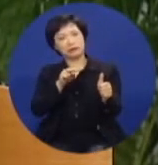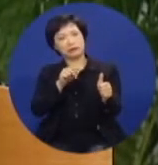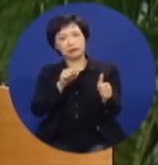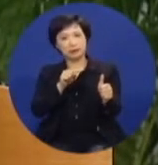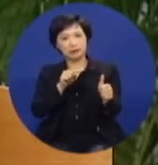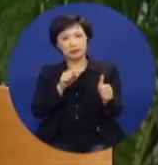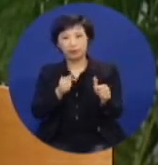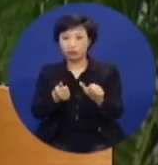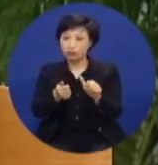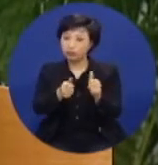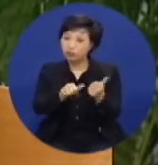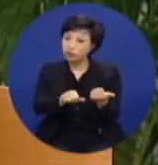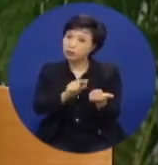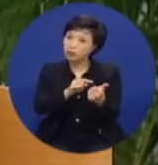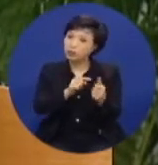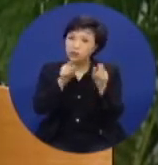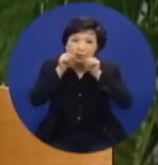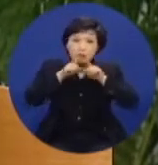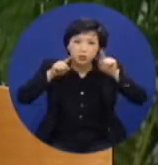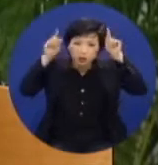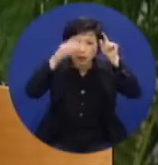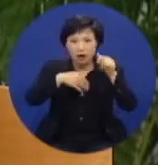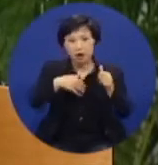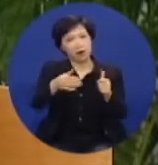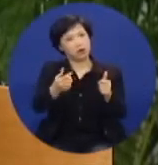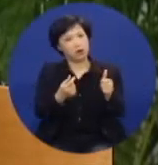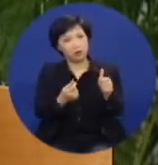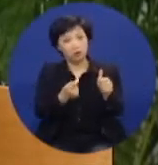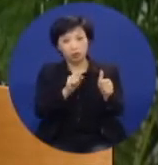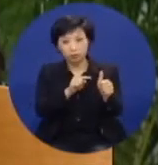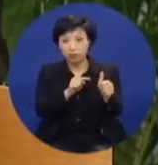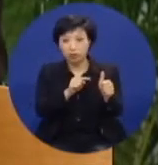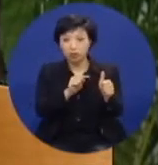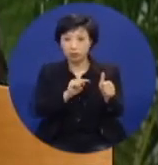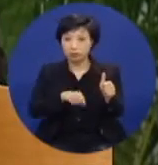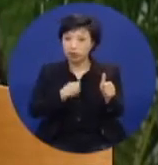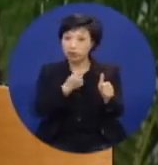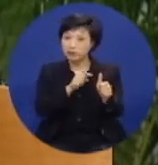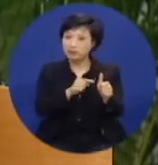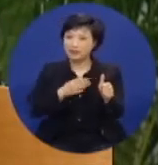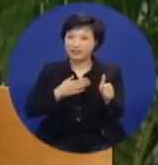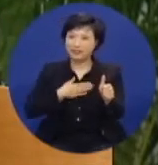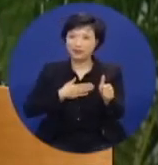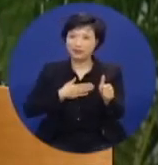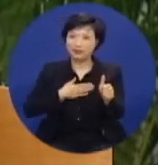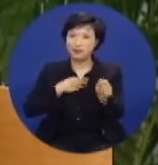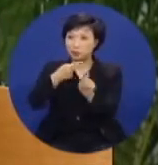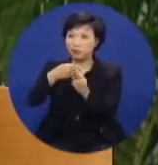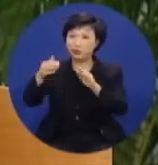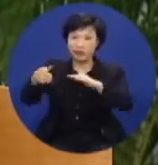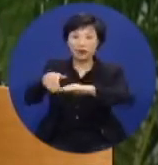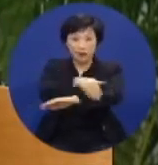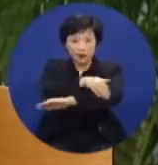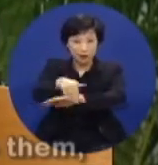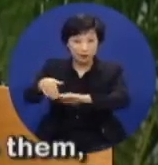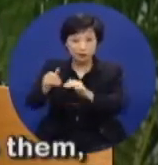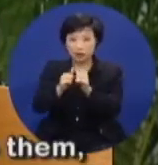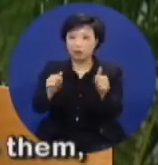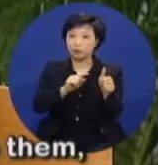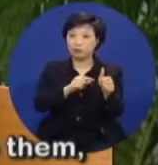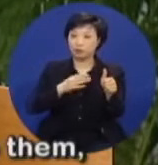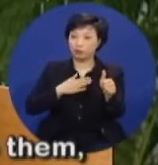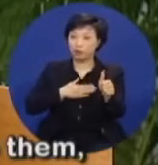죽음은 go 까 겟다 그런데 본인은 나는 그리도 부회 된 인 하람 인데